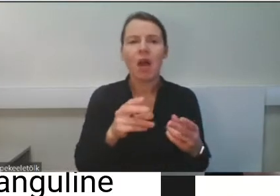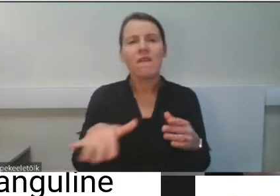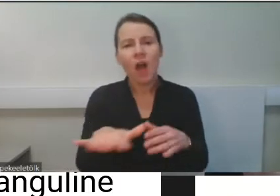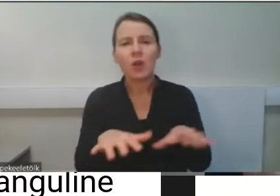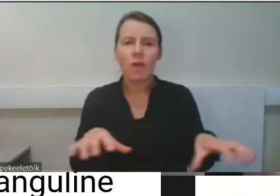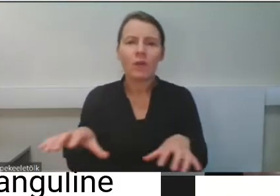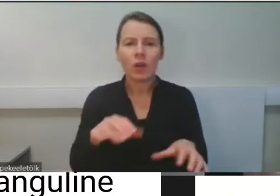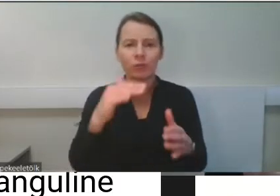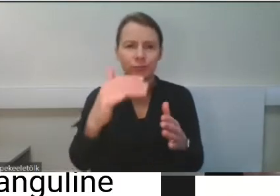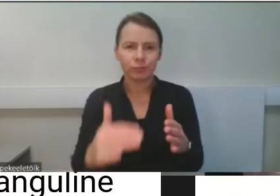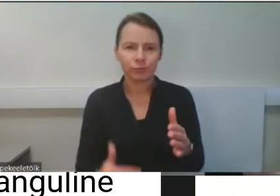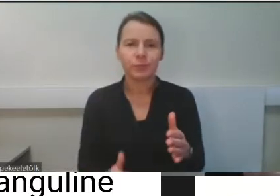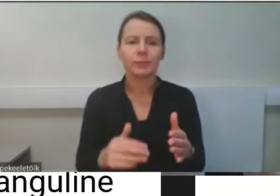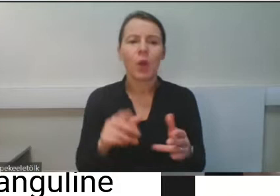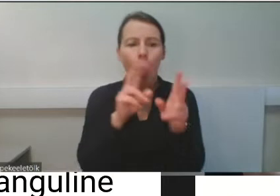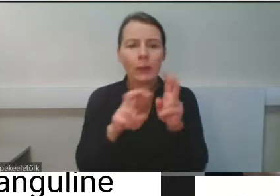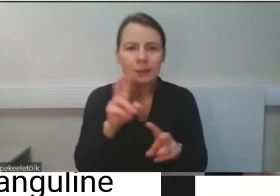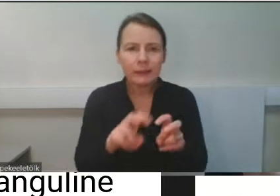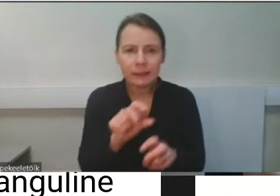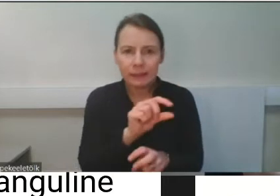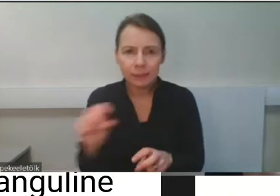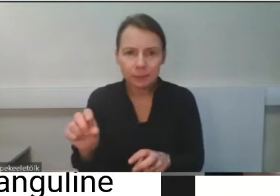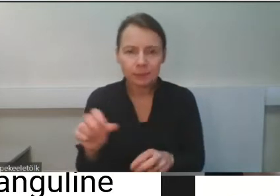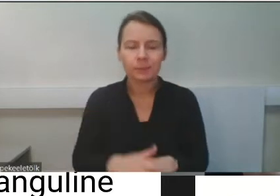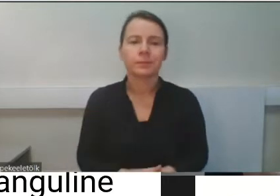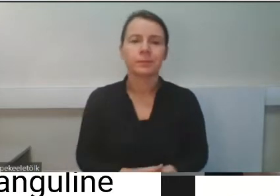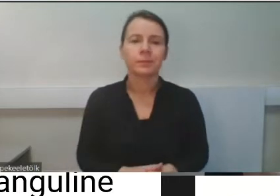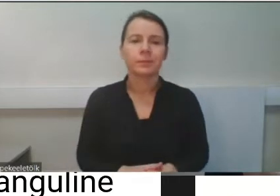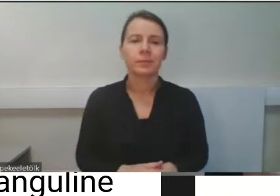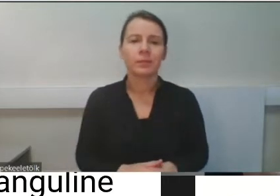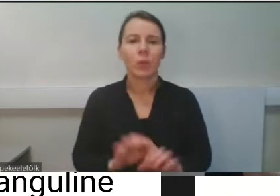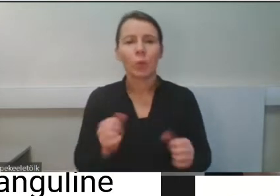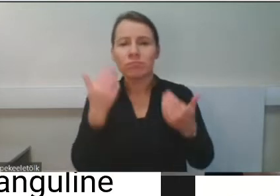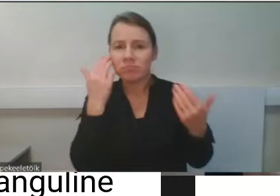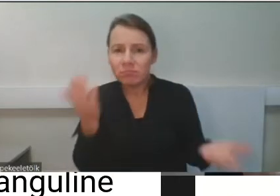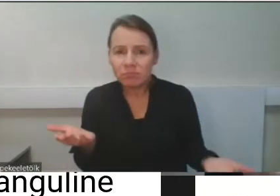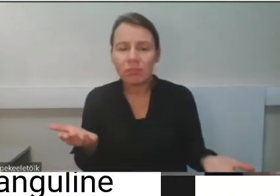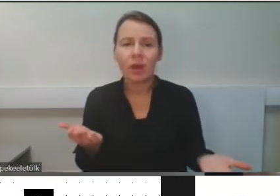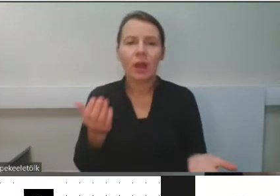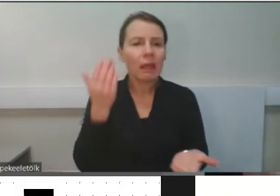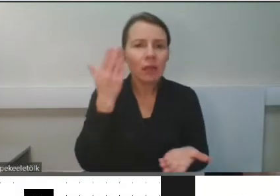inimesed töötavad. Et selline võimekus on olemas. Võib edasi panna.